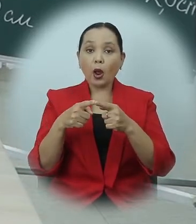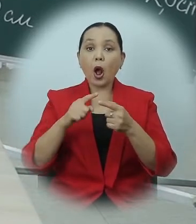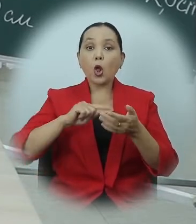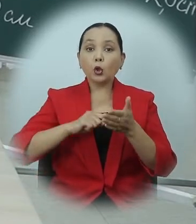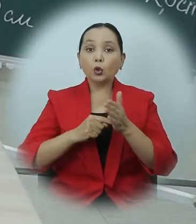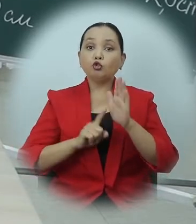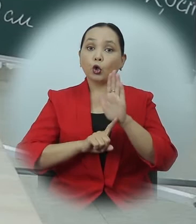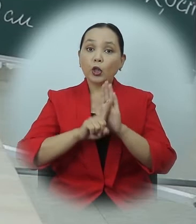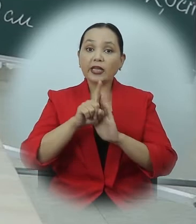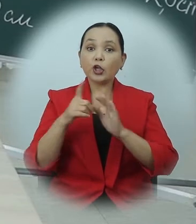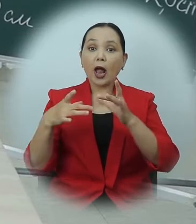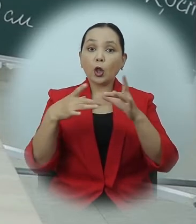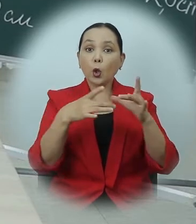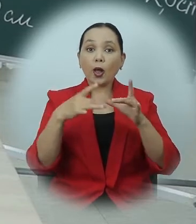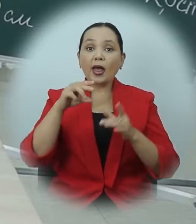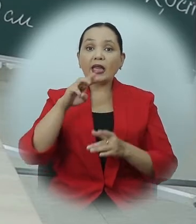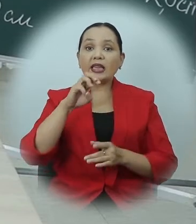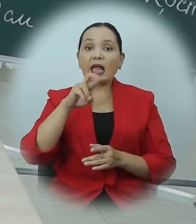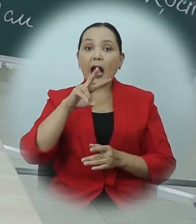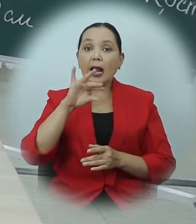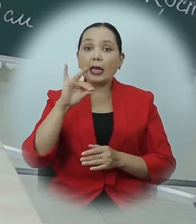точку начала талии.